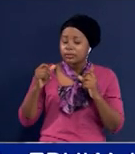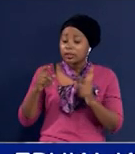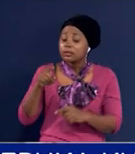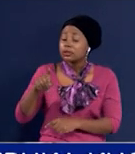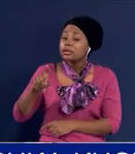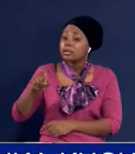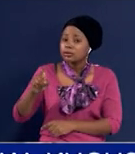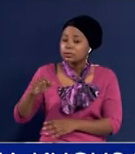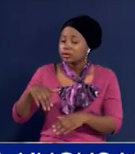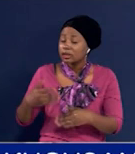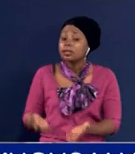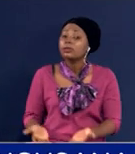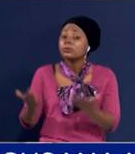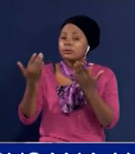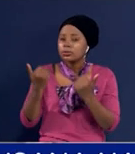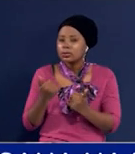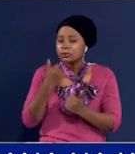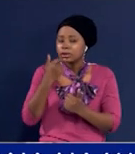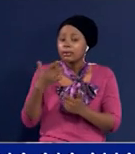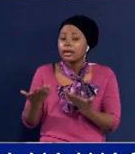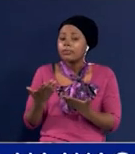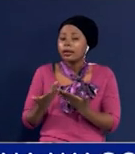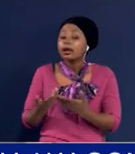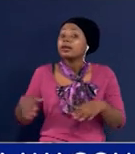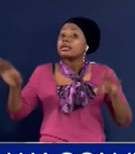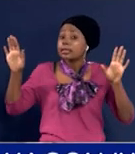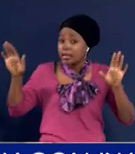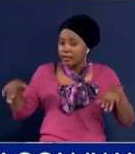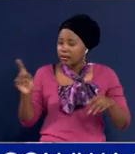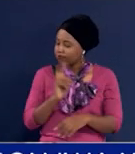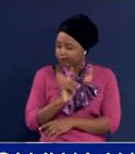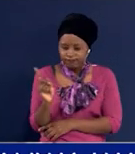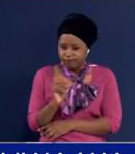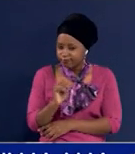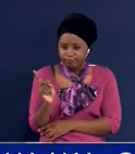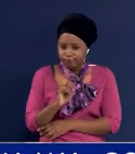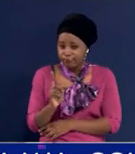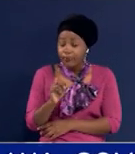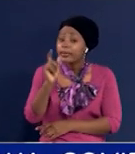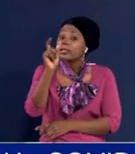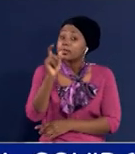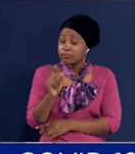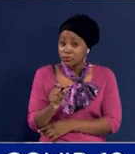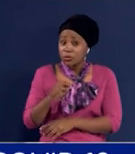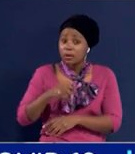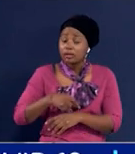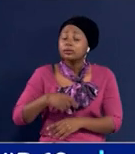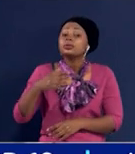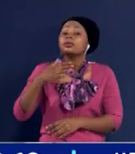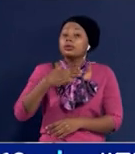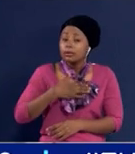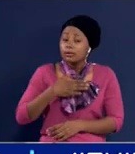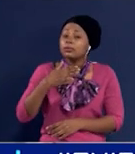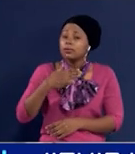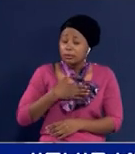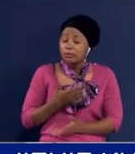kirusi hakina uwezo kwamba kinapaa kama anavyopaa ndege. Hapana. Ni mtu ambaye wakati anakohoa ataweza kukirusha